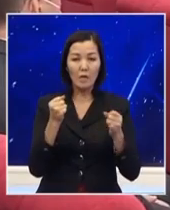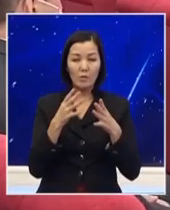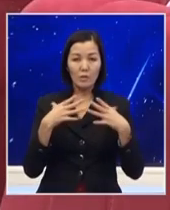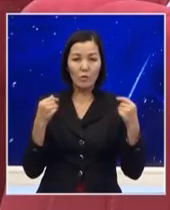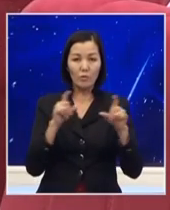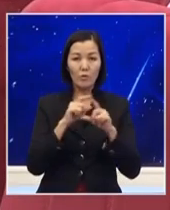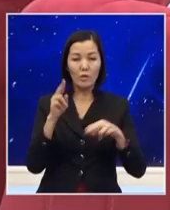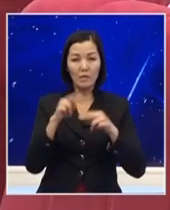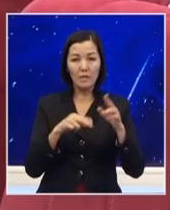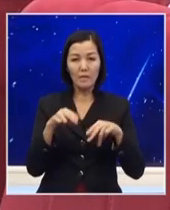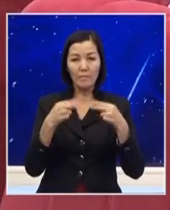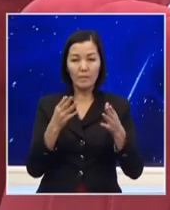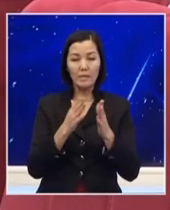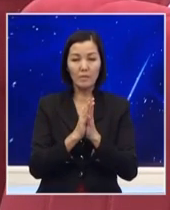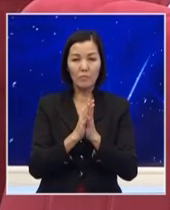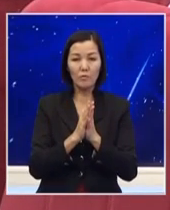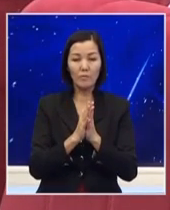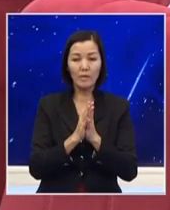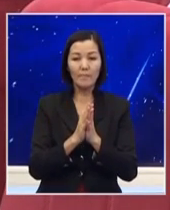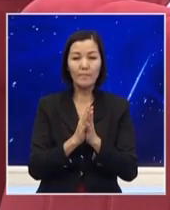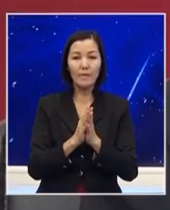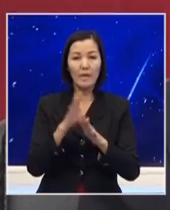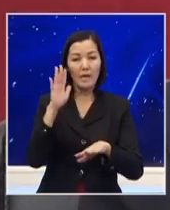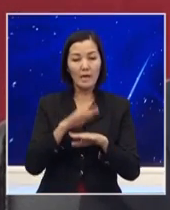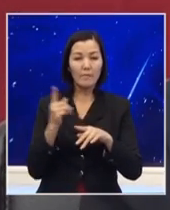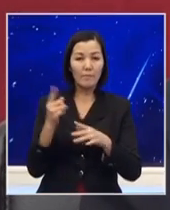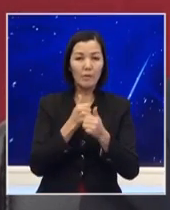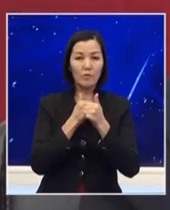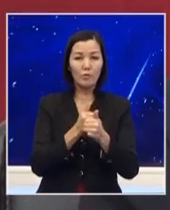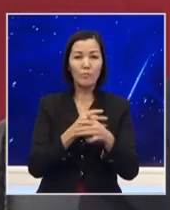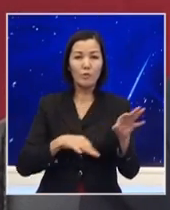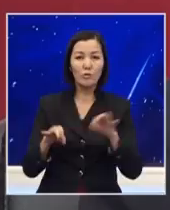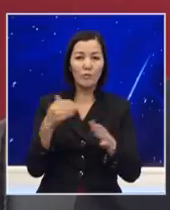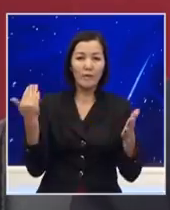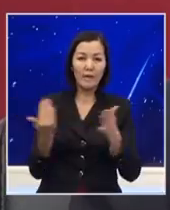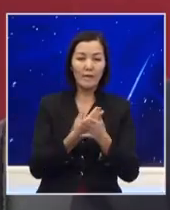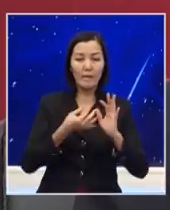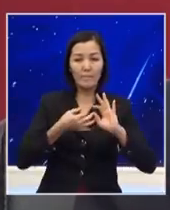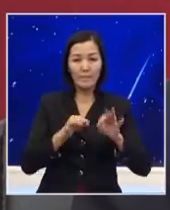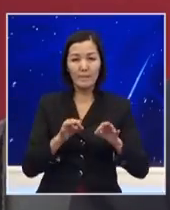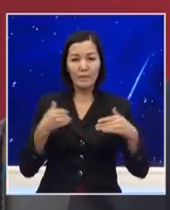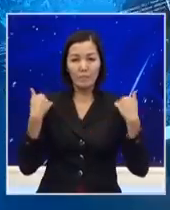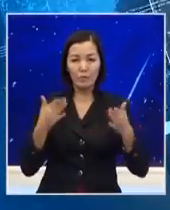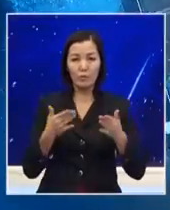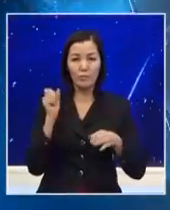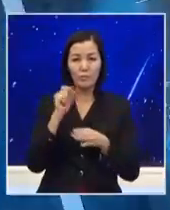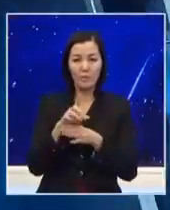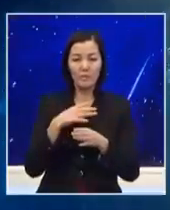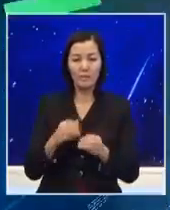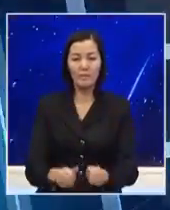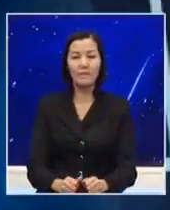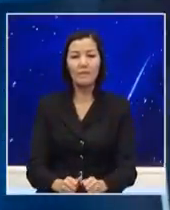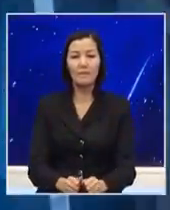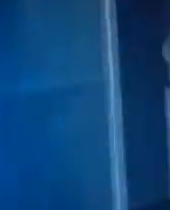кешенін салып берсе деп өтініш білдіріпті. Әкімнің бірінші орынбасары жобаны қайта пысықтап, ұсыныс беруді тапсырды.